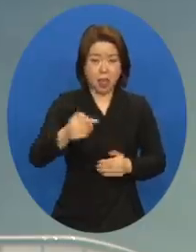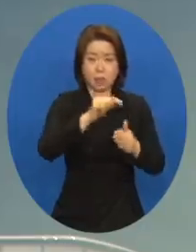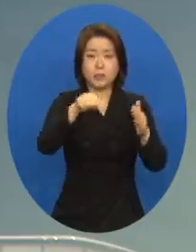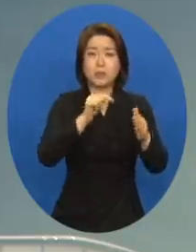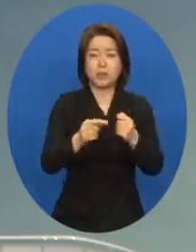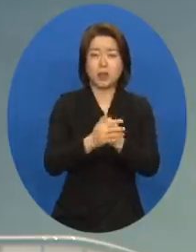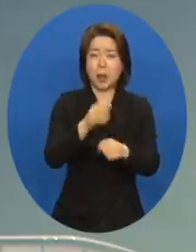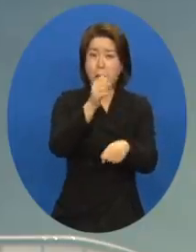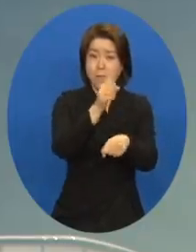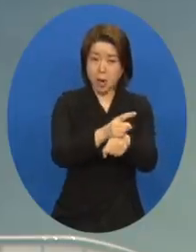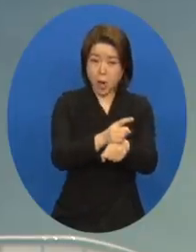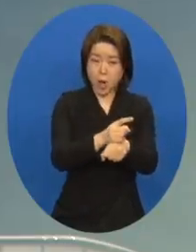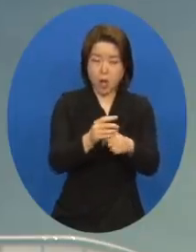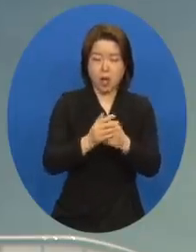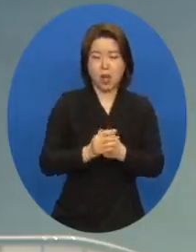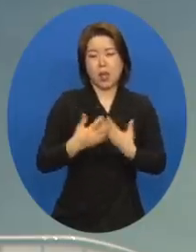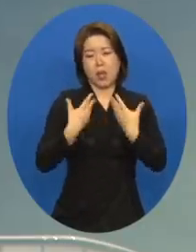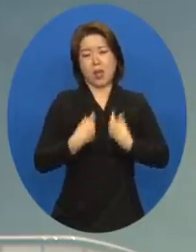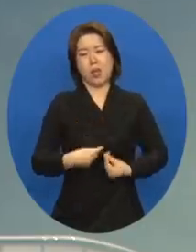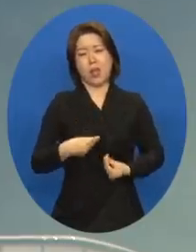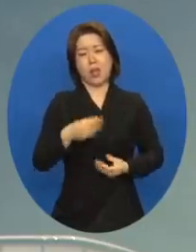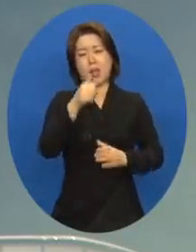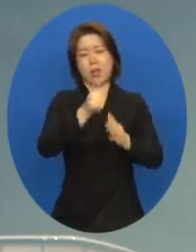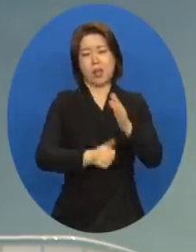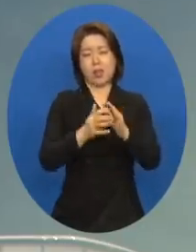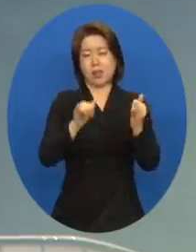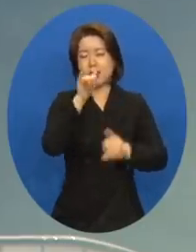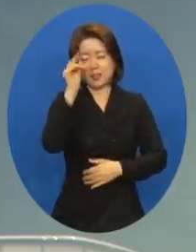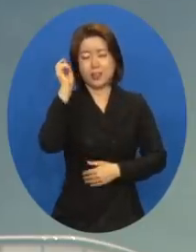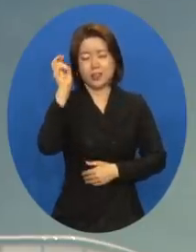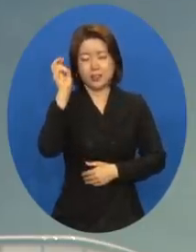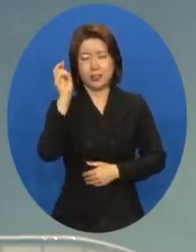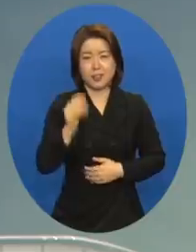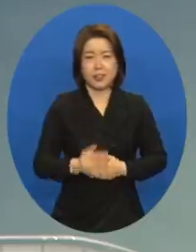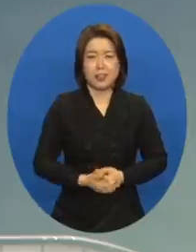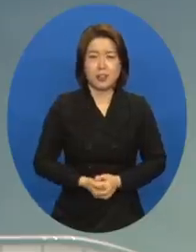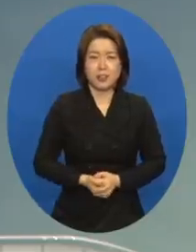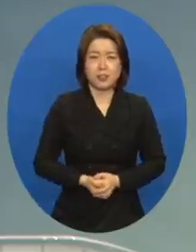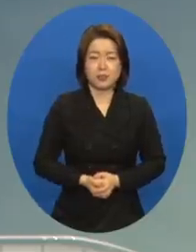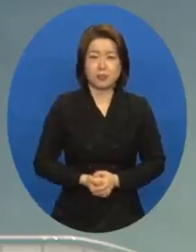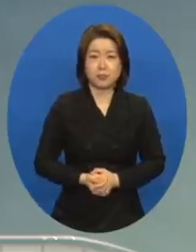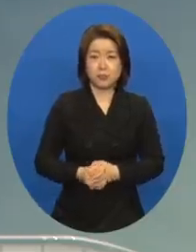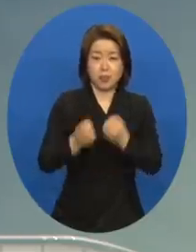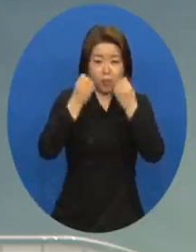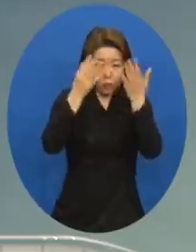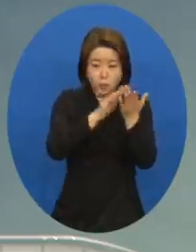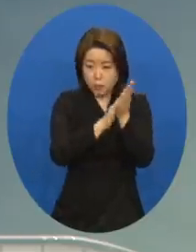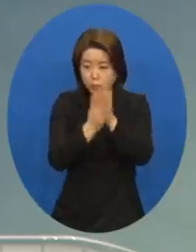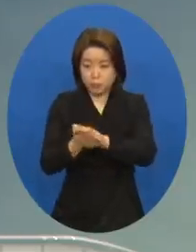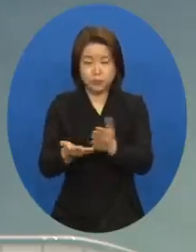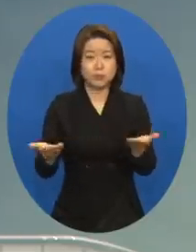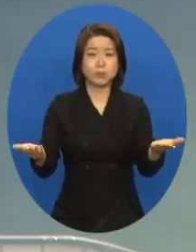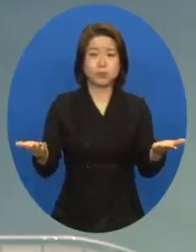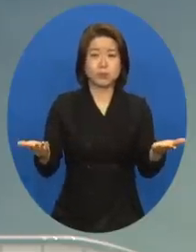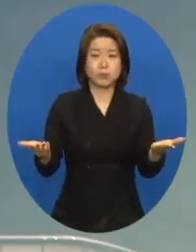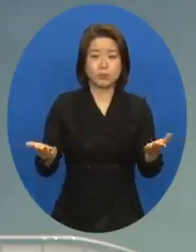벌써 좌절에 빠진 분이 있으실 겁니다. 새로워진 게 없다는